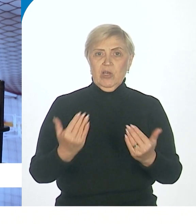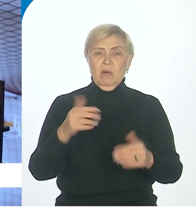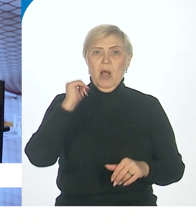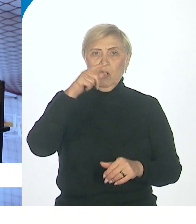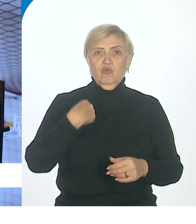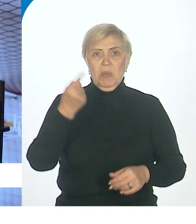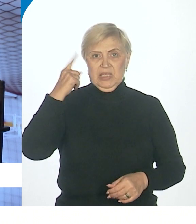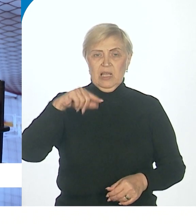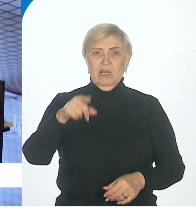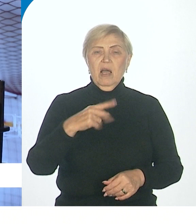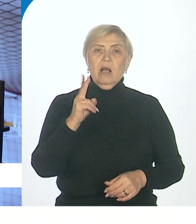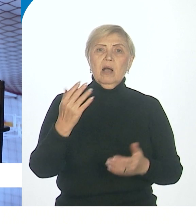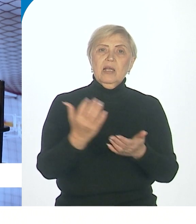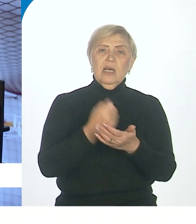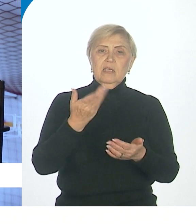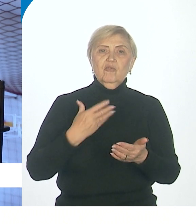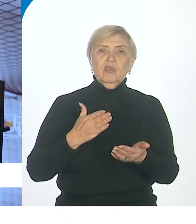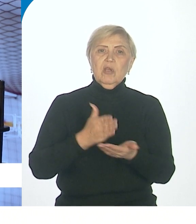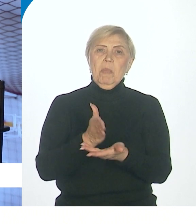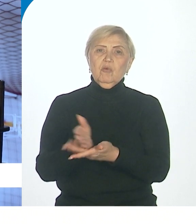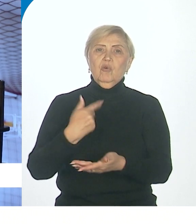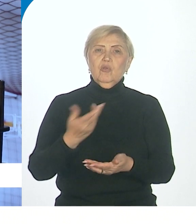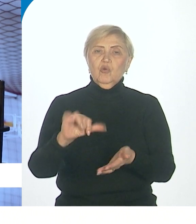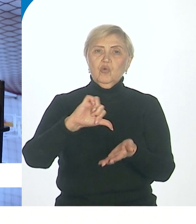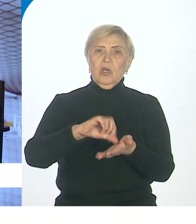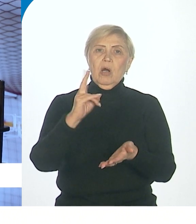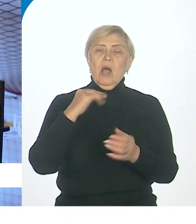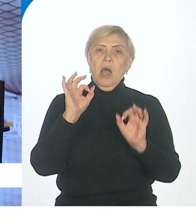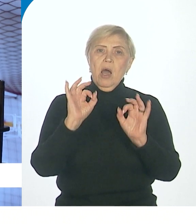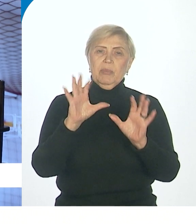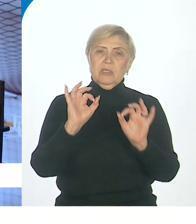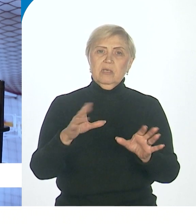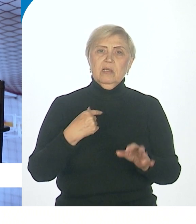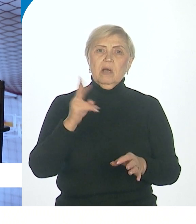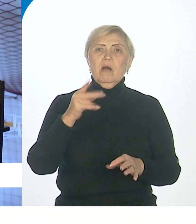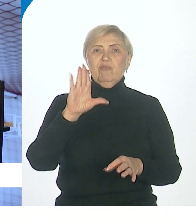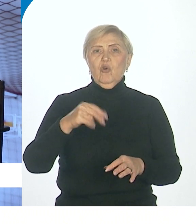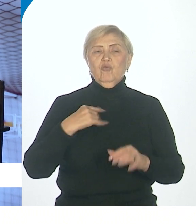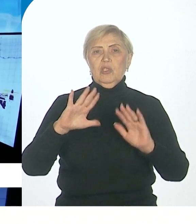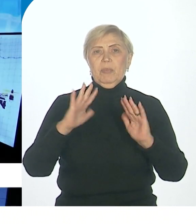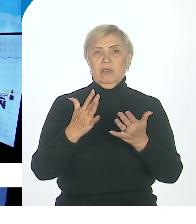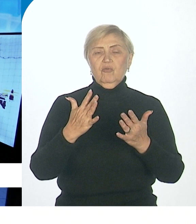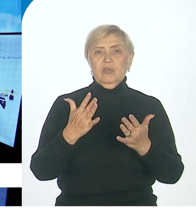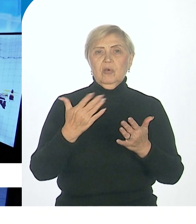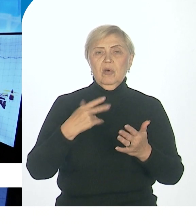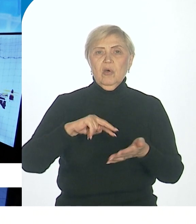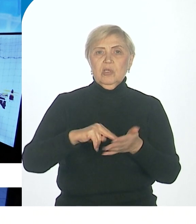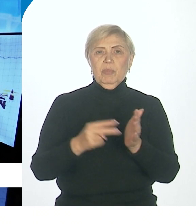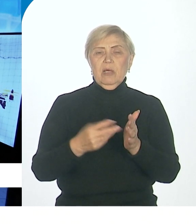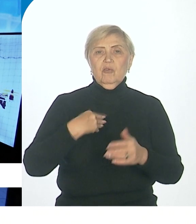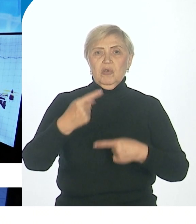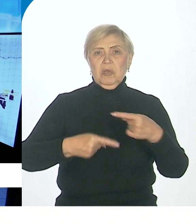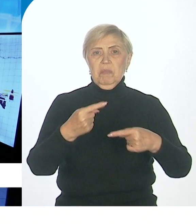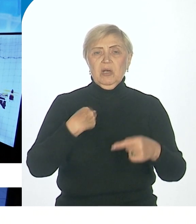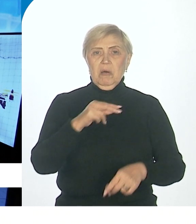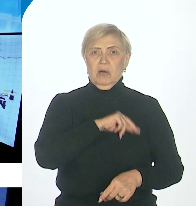уже знали, как найти подход к участникам, как объяснить, как все происходит. То есть просто планомерная работа, хорошая база, плюс